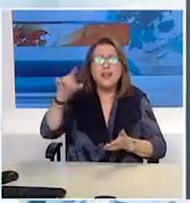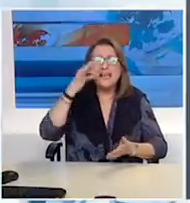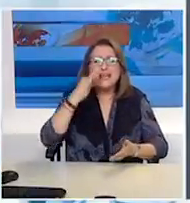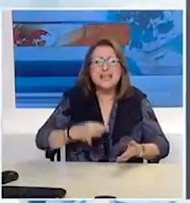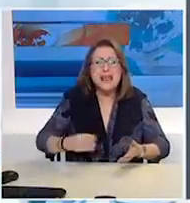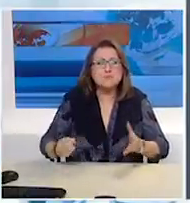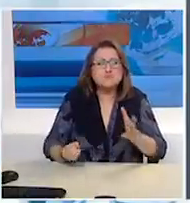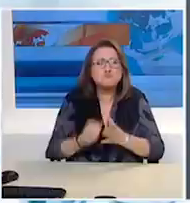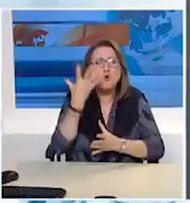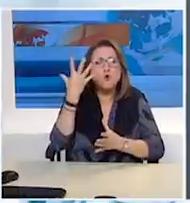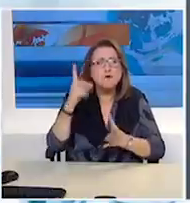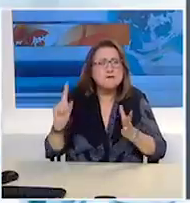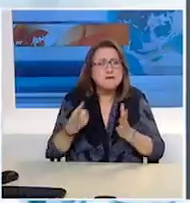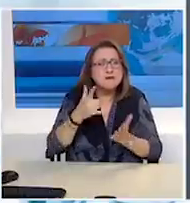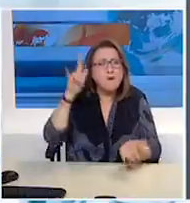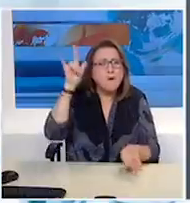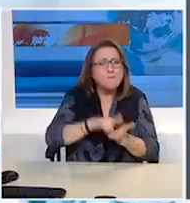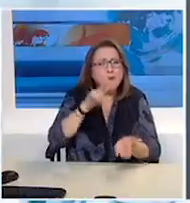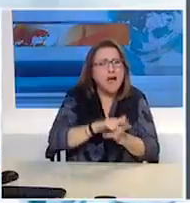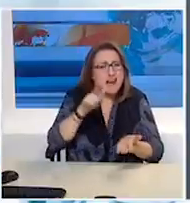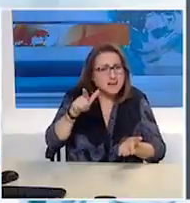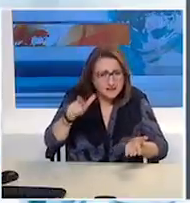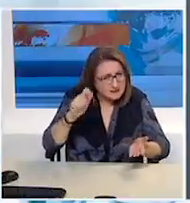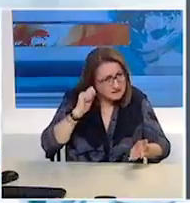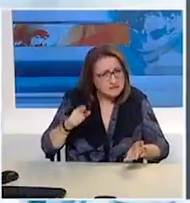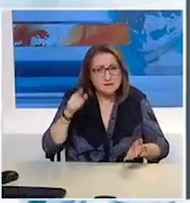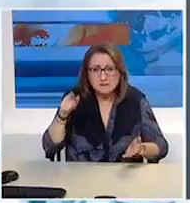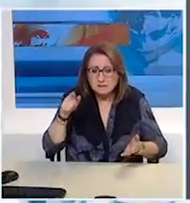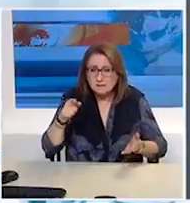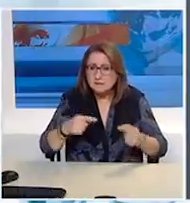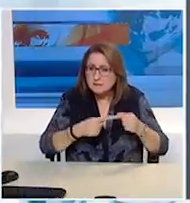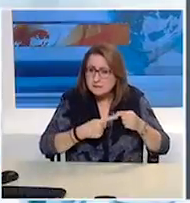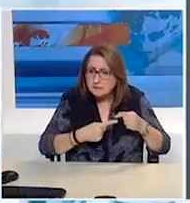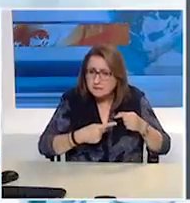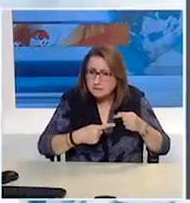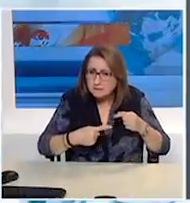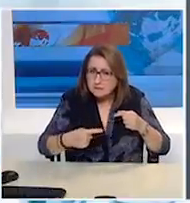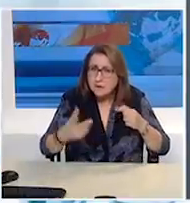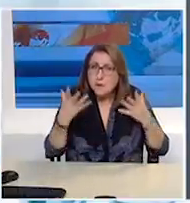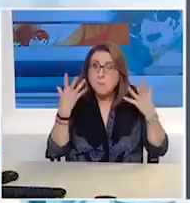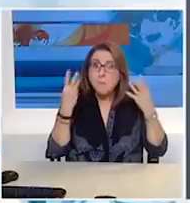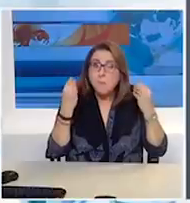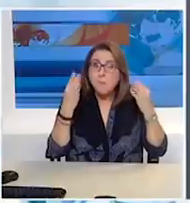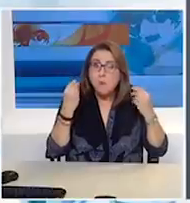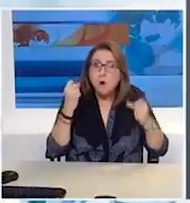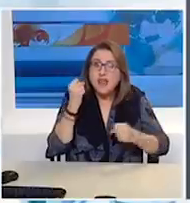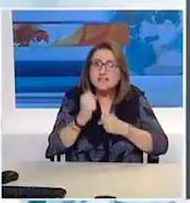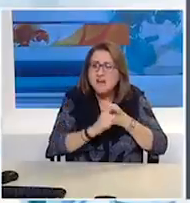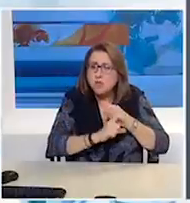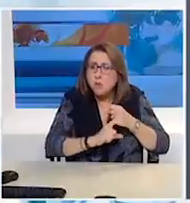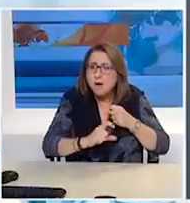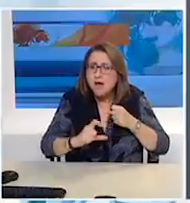12 εβδομάδες ήταν σε lockdown. 12 εβδομάδες. Απίστευτος χρόνος. Και τώρα